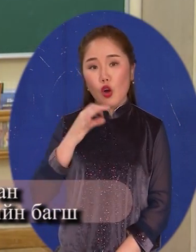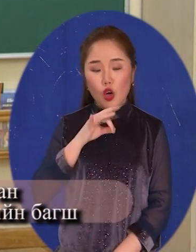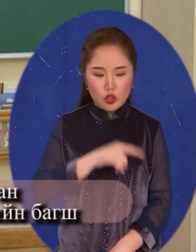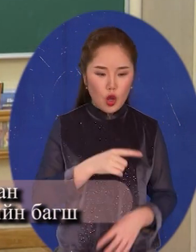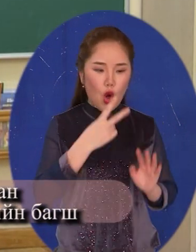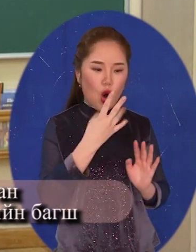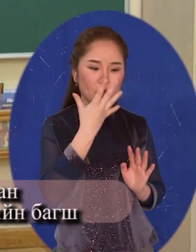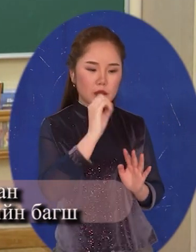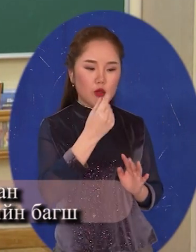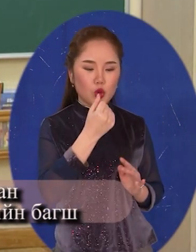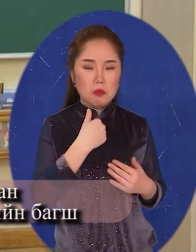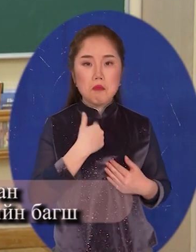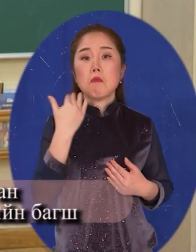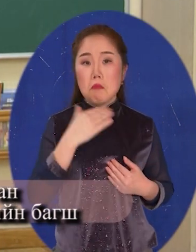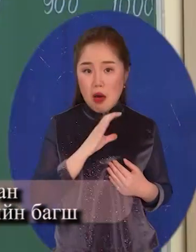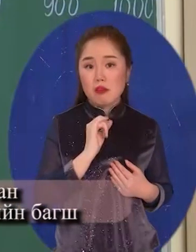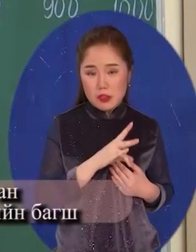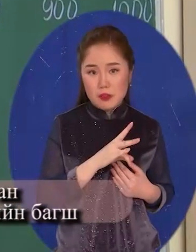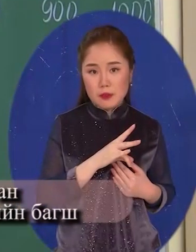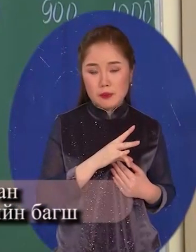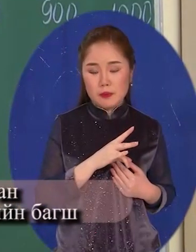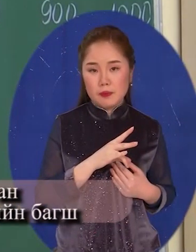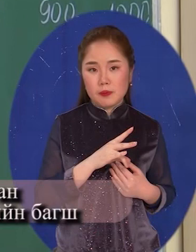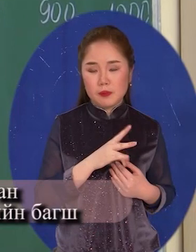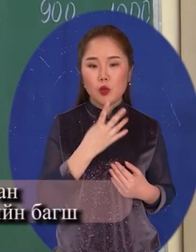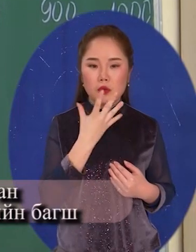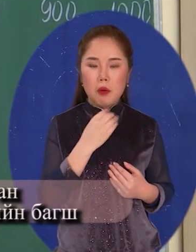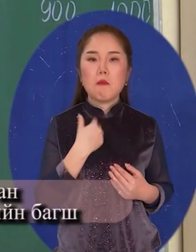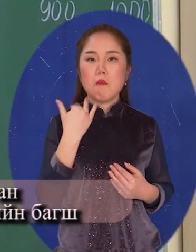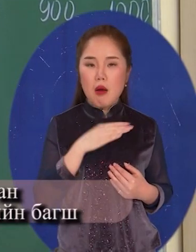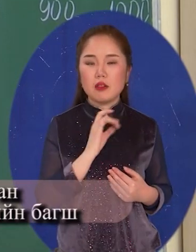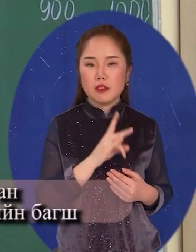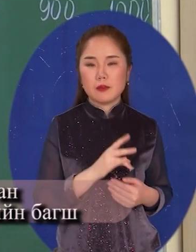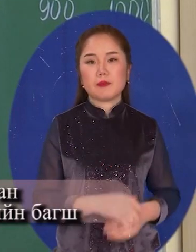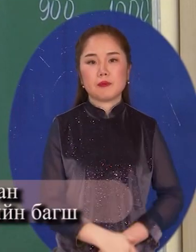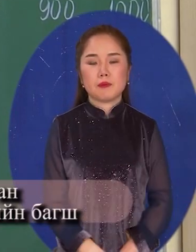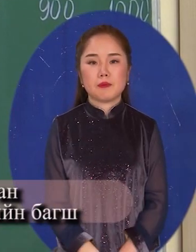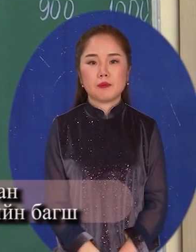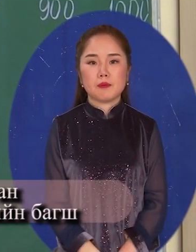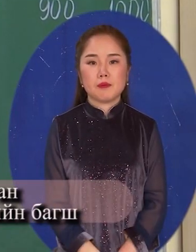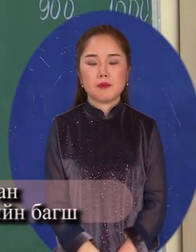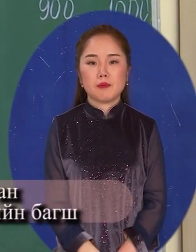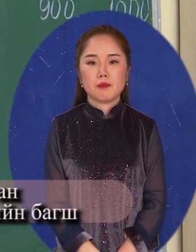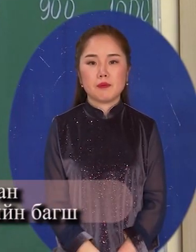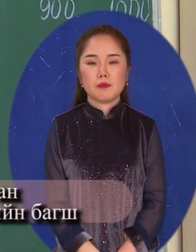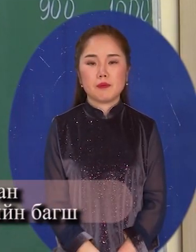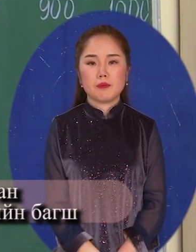Алғашында қоңғырда 250 төгірік бар болатын. 250 tögürük bar bolatın.